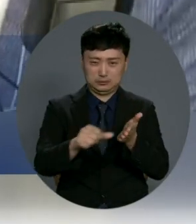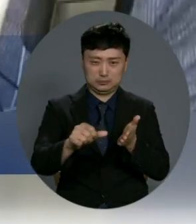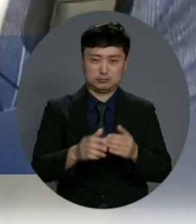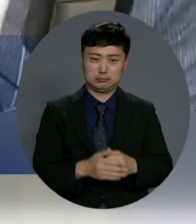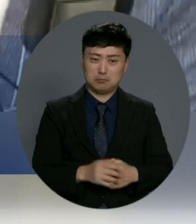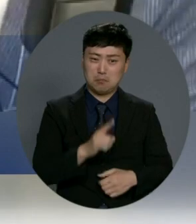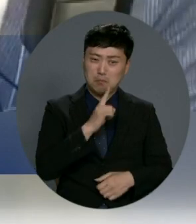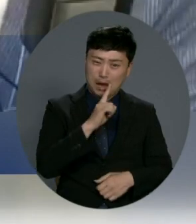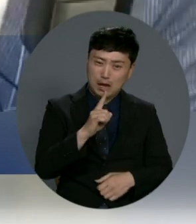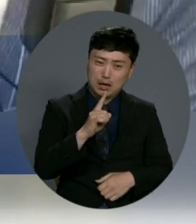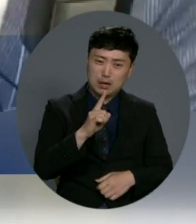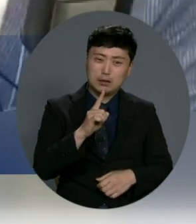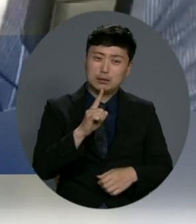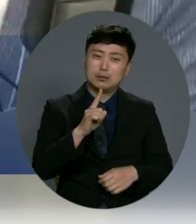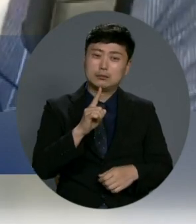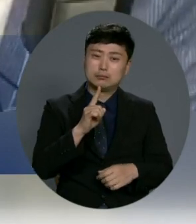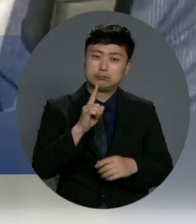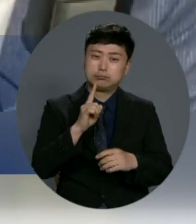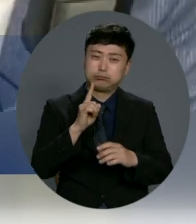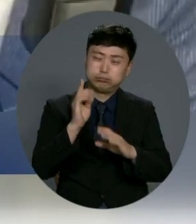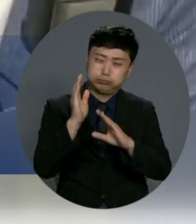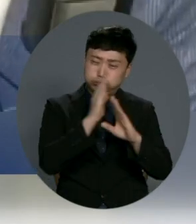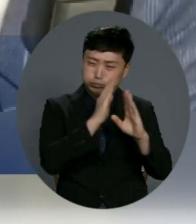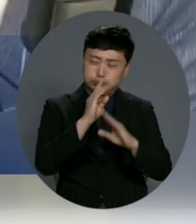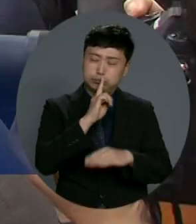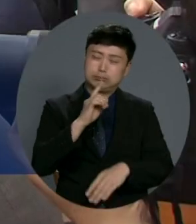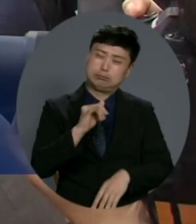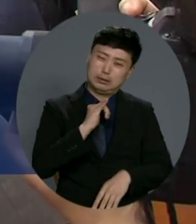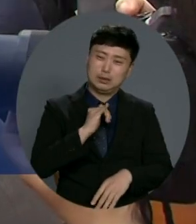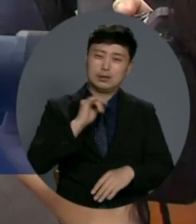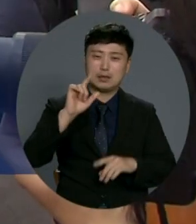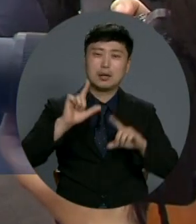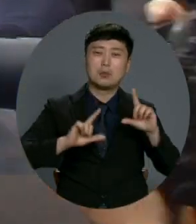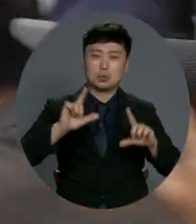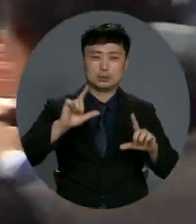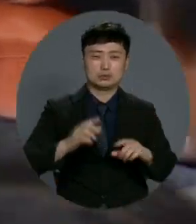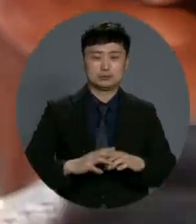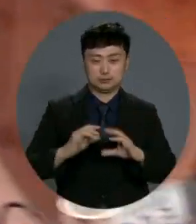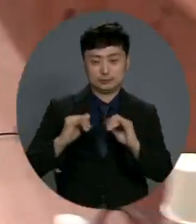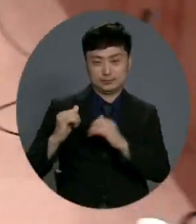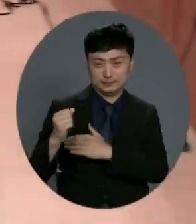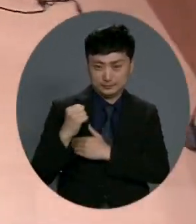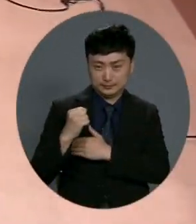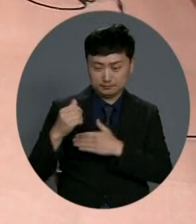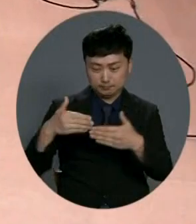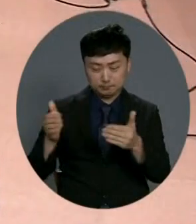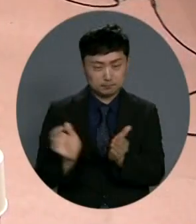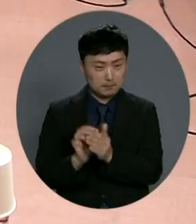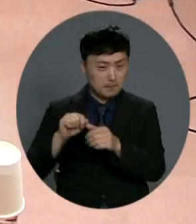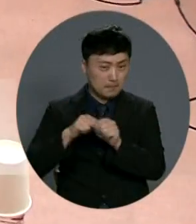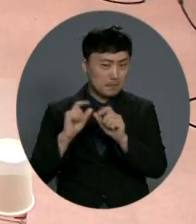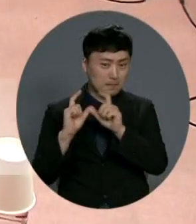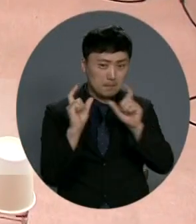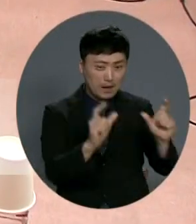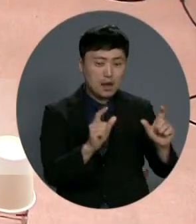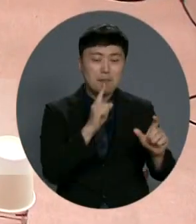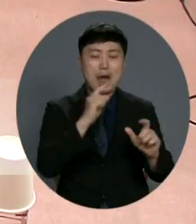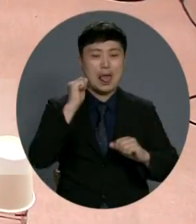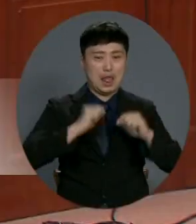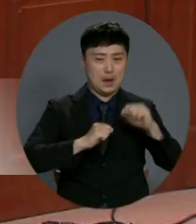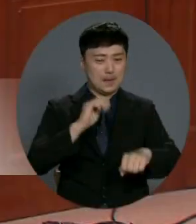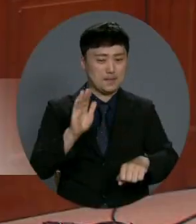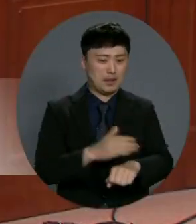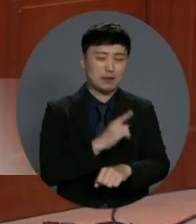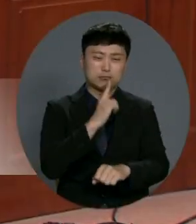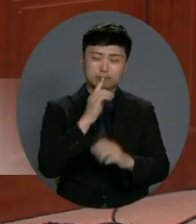말해놓고 난 다음에는 이분이 이제 주워담지도 못해요. 국민의힘은 이번 징계로 부적절한 언행이나